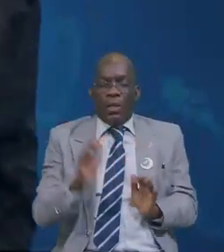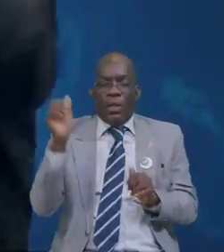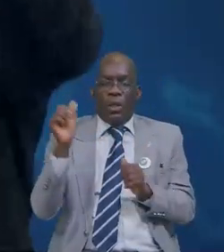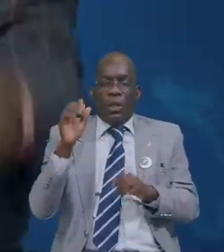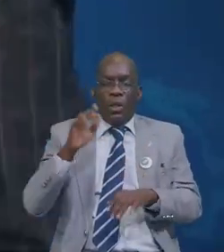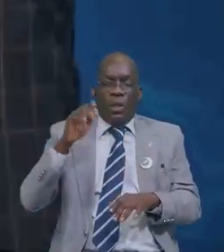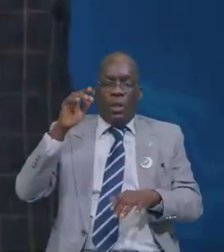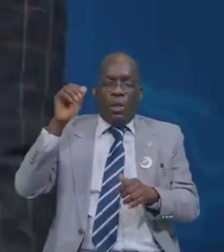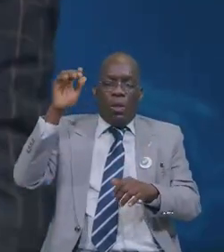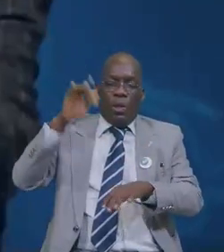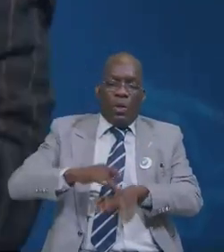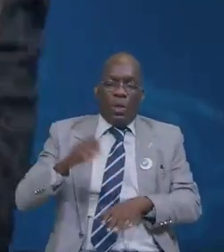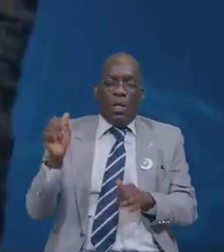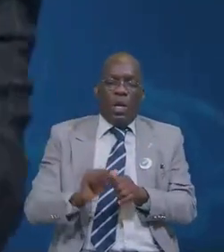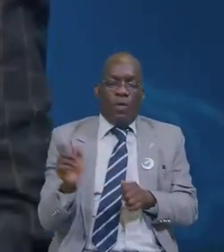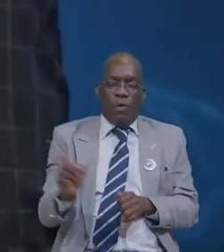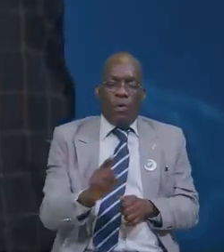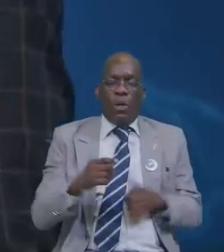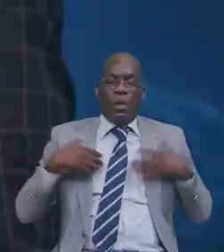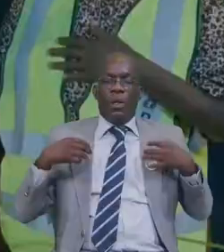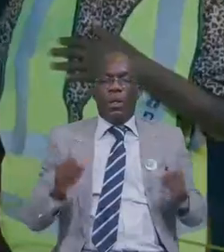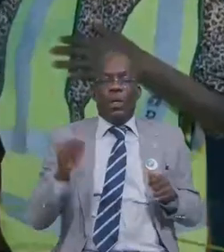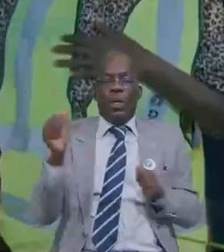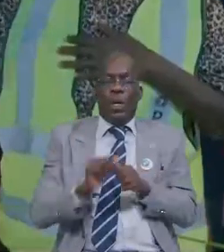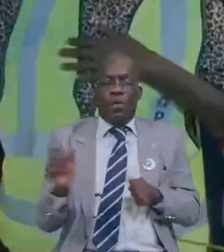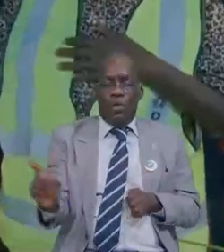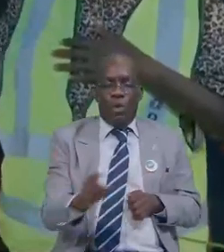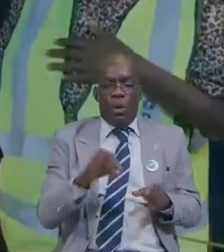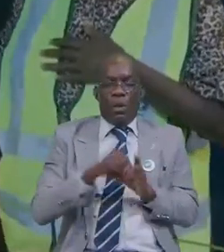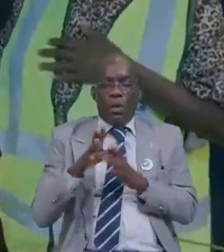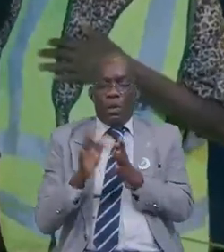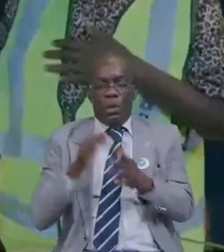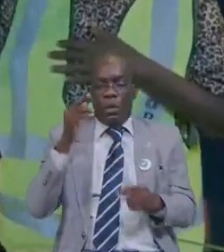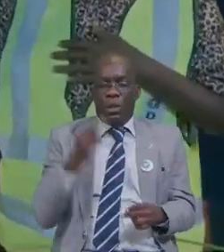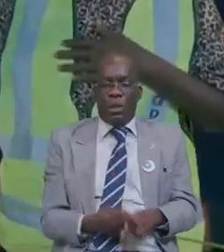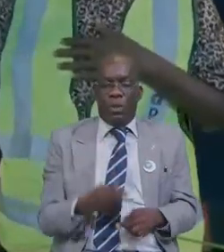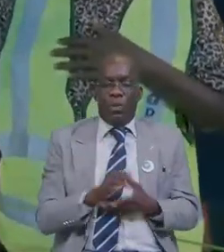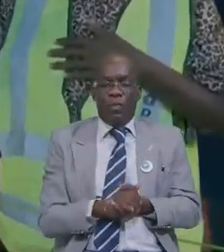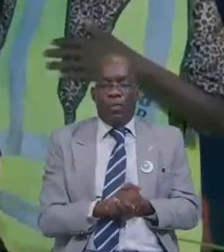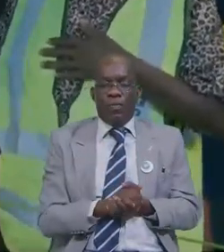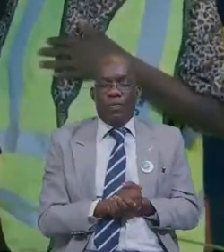touche chacun, guéris chacun, au nom de Jésus.